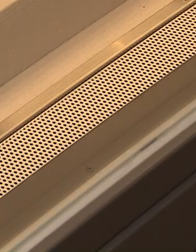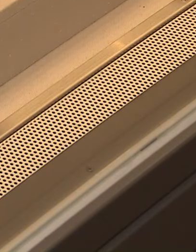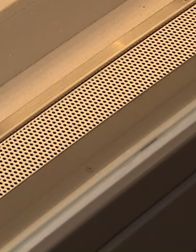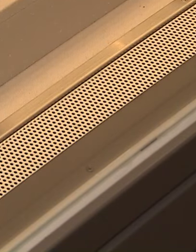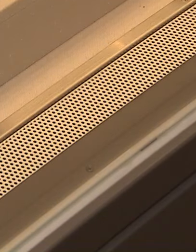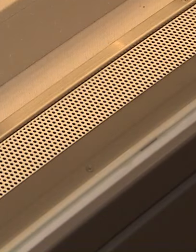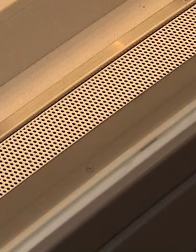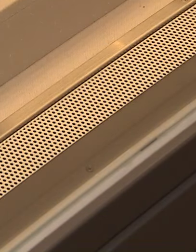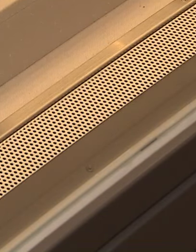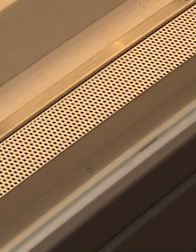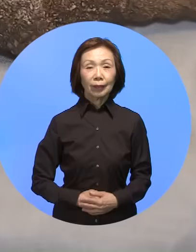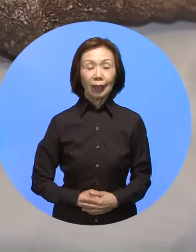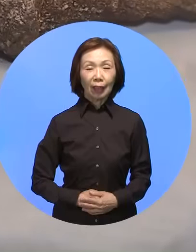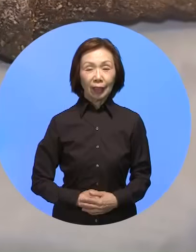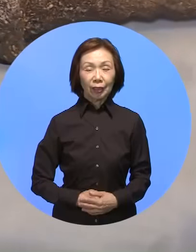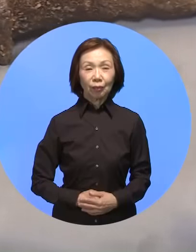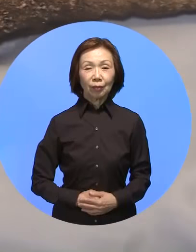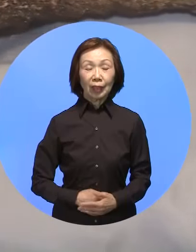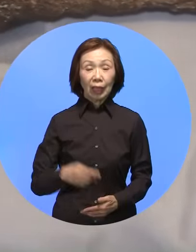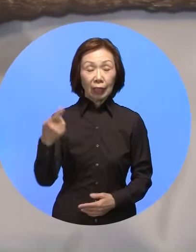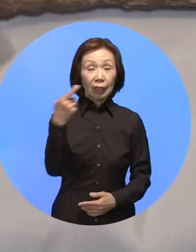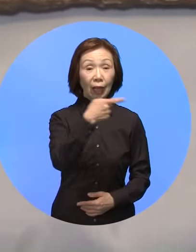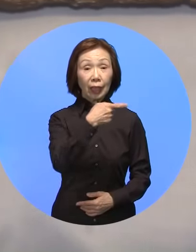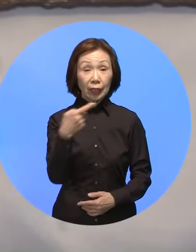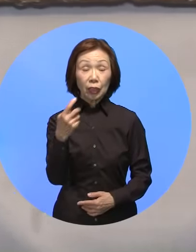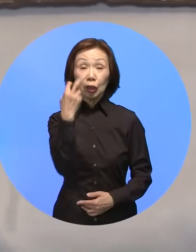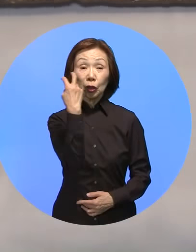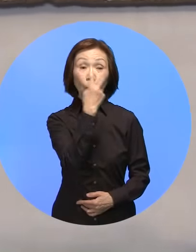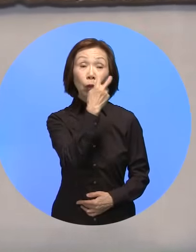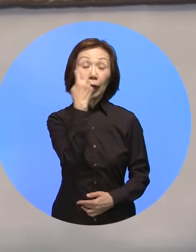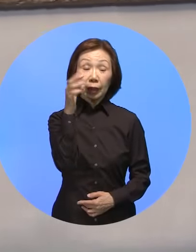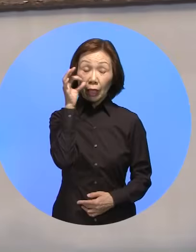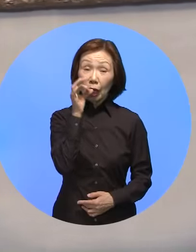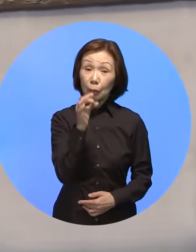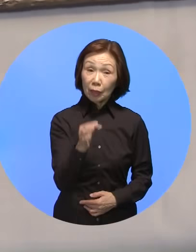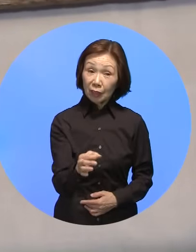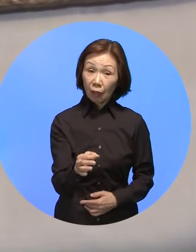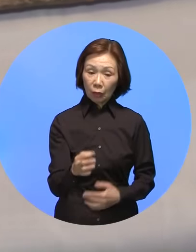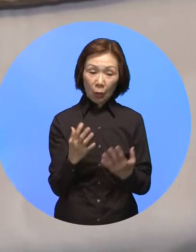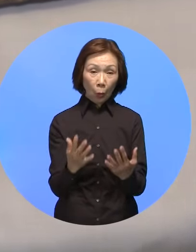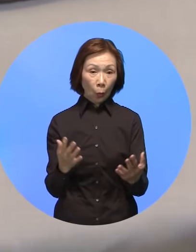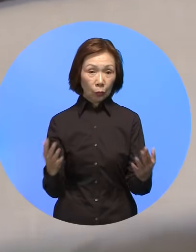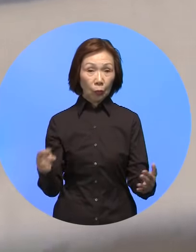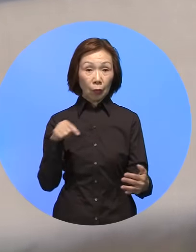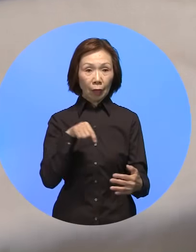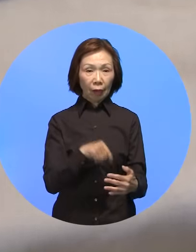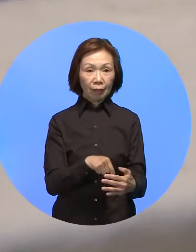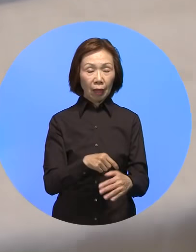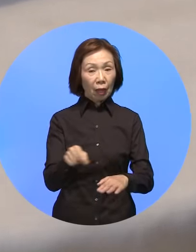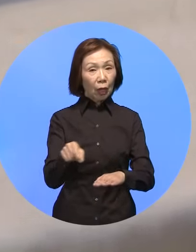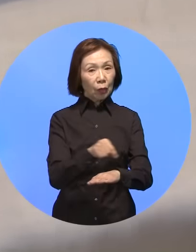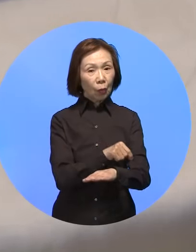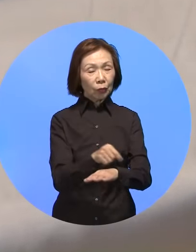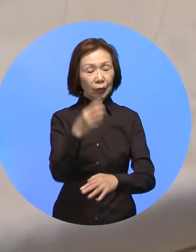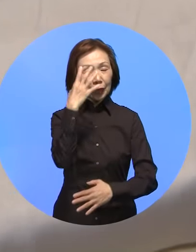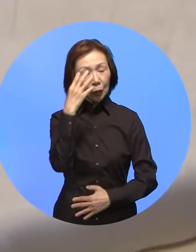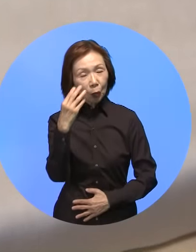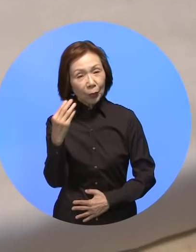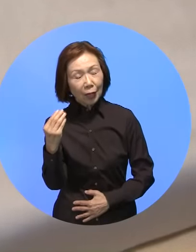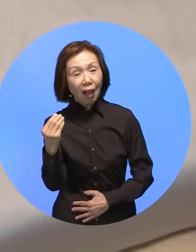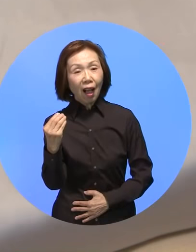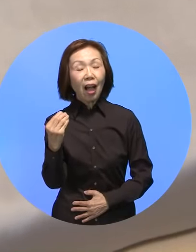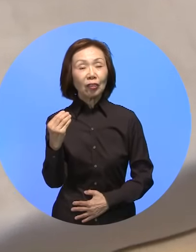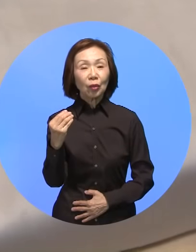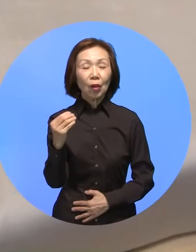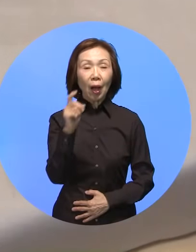ん第一次調査で出土した数万点のものの中で特に目を引くのが5